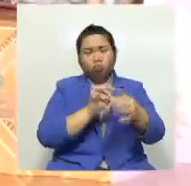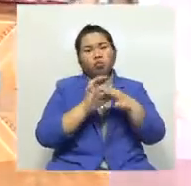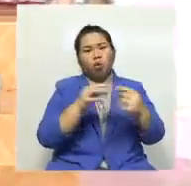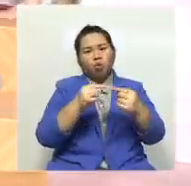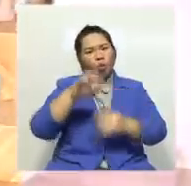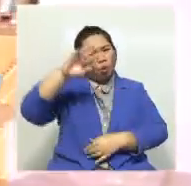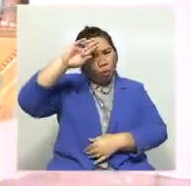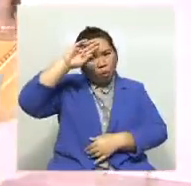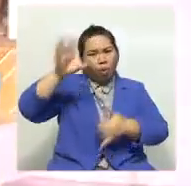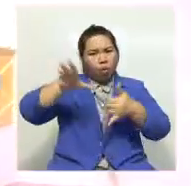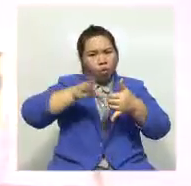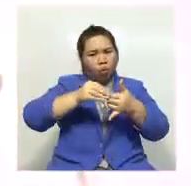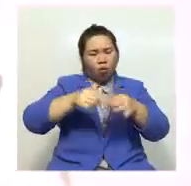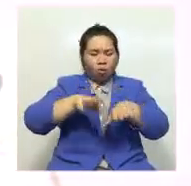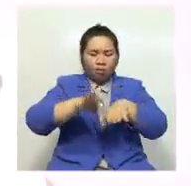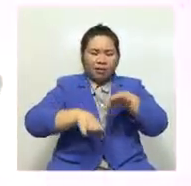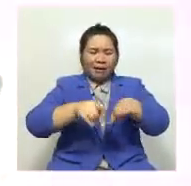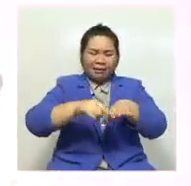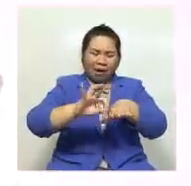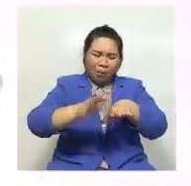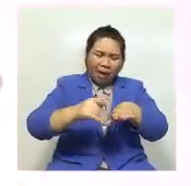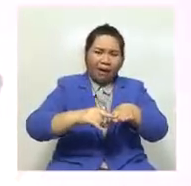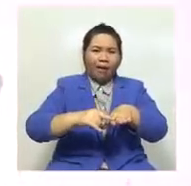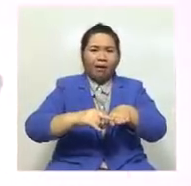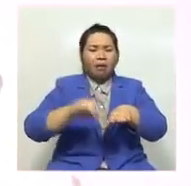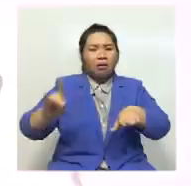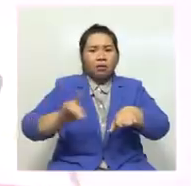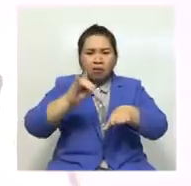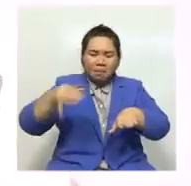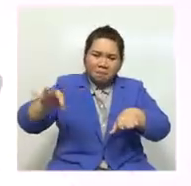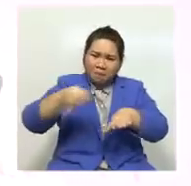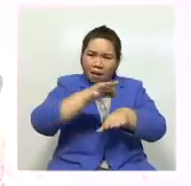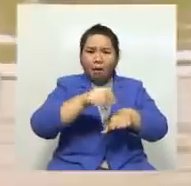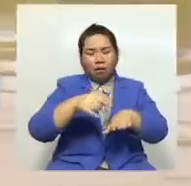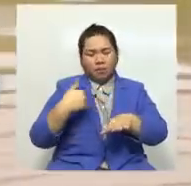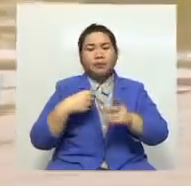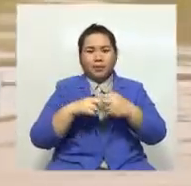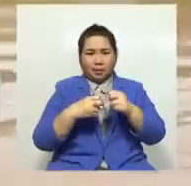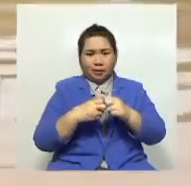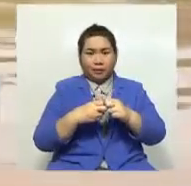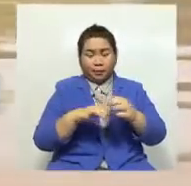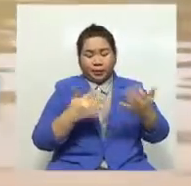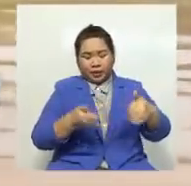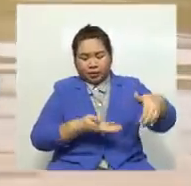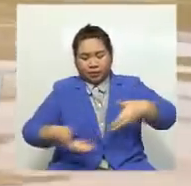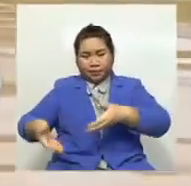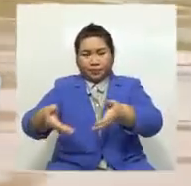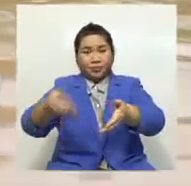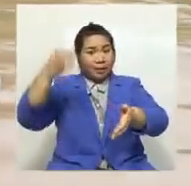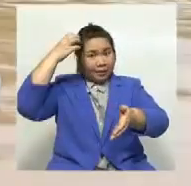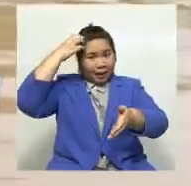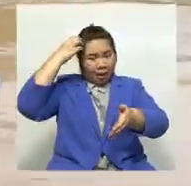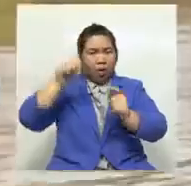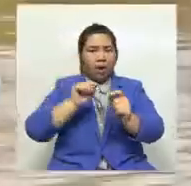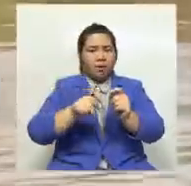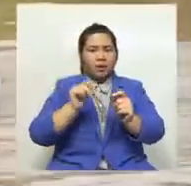โรคที่มากับน้ำท่วมนะคะเท้าเปื่อยแล้วก็พวกสัตว์มีพิษแมลงต่างๆในขณะที่ริมแม่น้ำโขงในอำเภอพระธาตุพนมค่ะเข้า